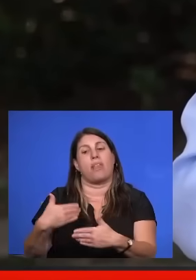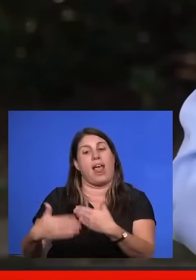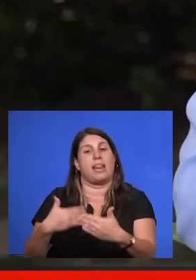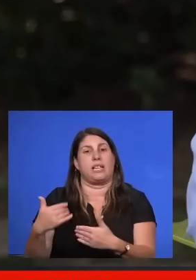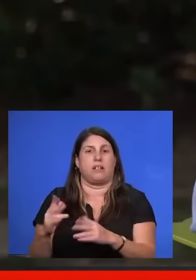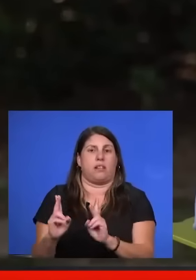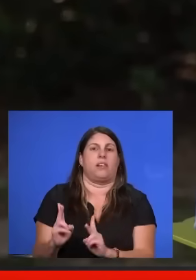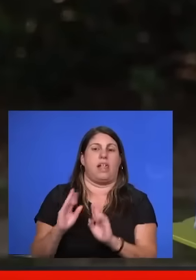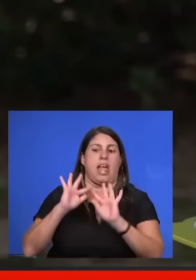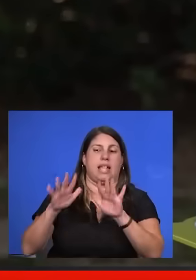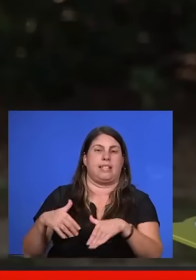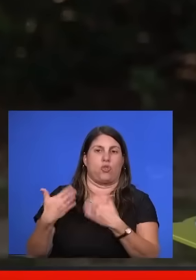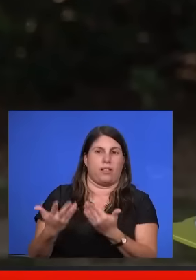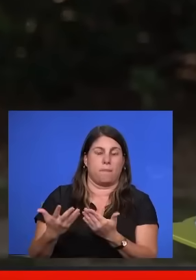רחוק,